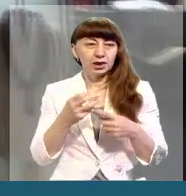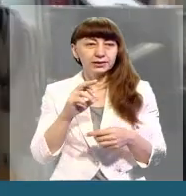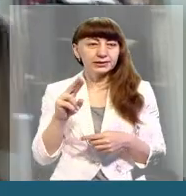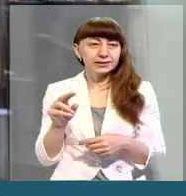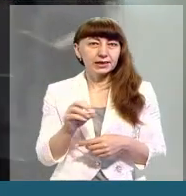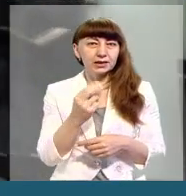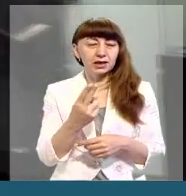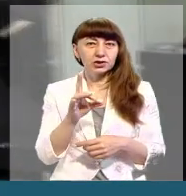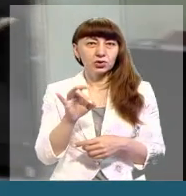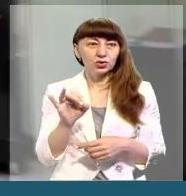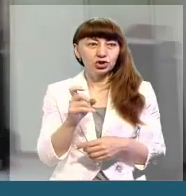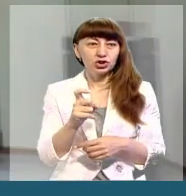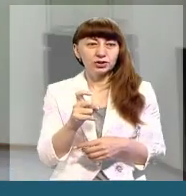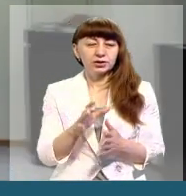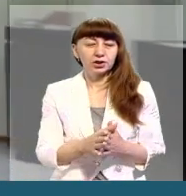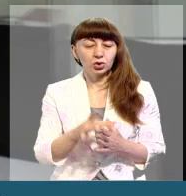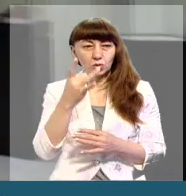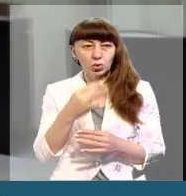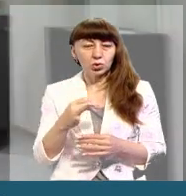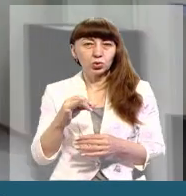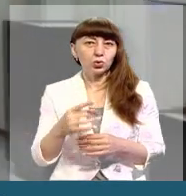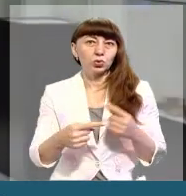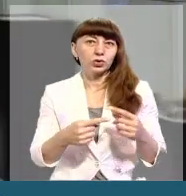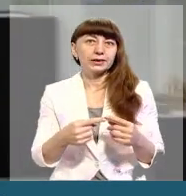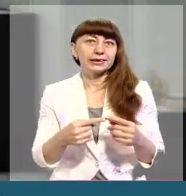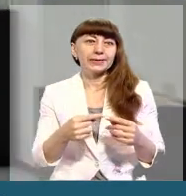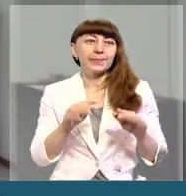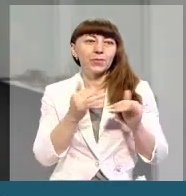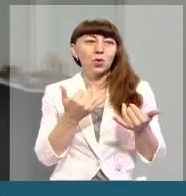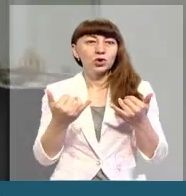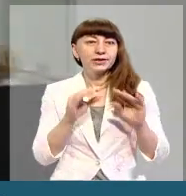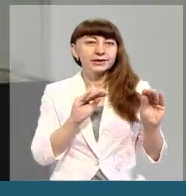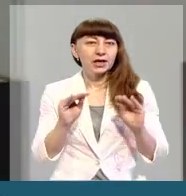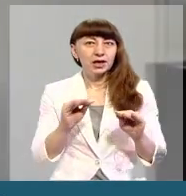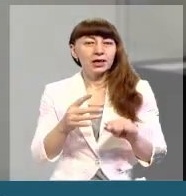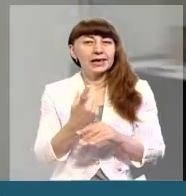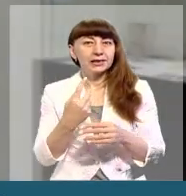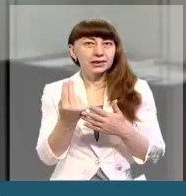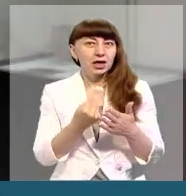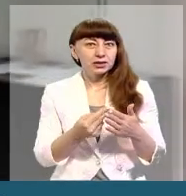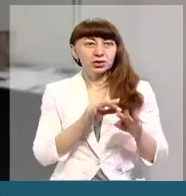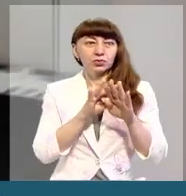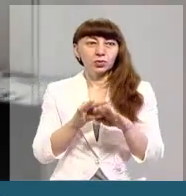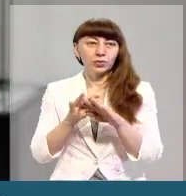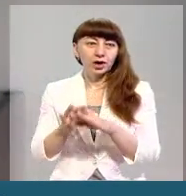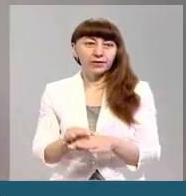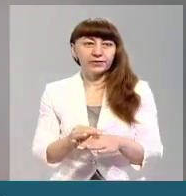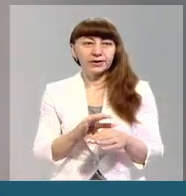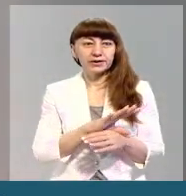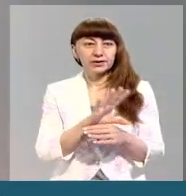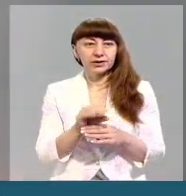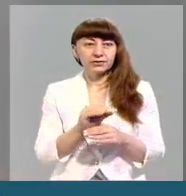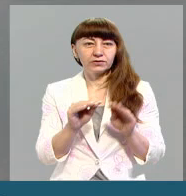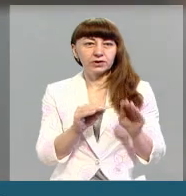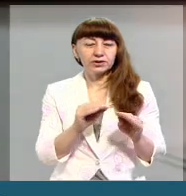қорығының ұйымдастыруымен келген көшпелі музей еліміздің жеті аймағын аралайды. Олар игі іс-шараның беташарын Тобыл Торғай өңірінен